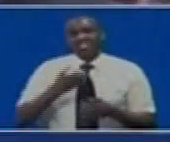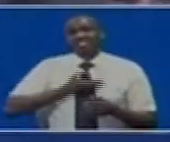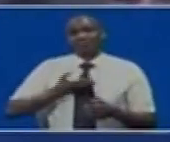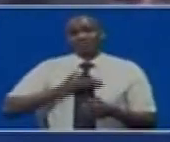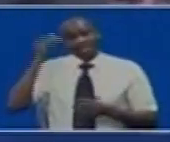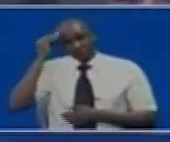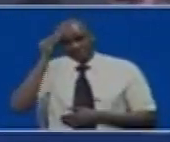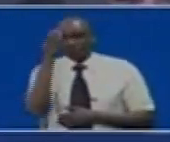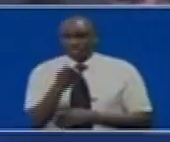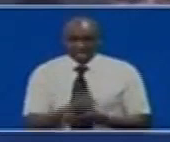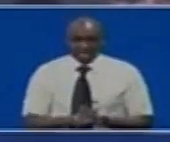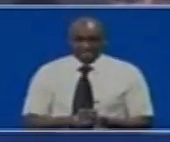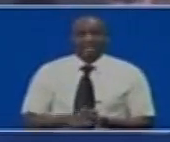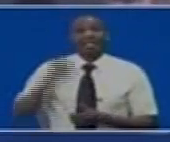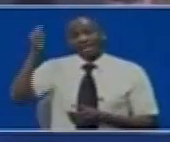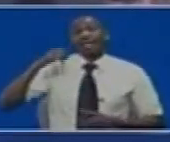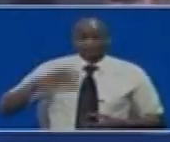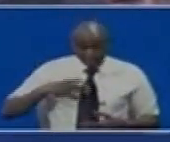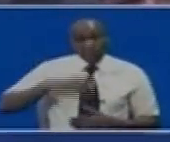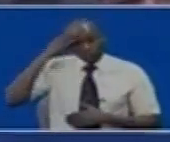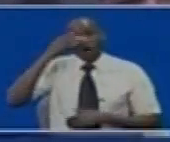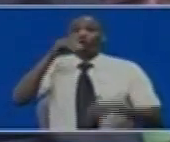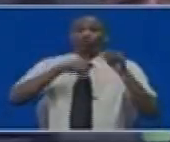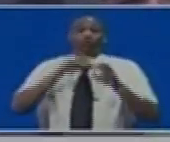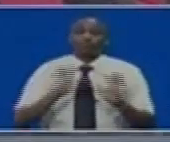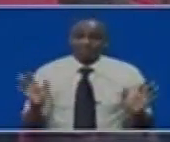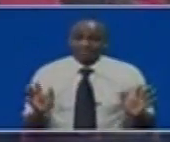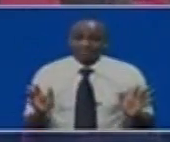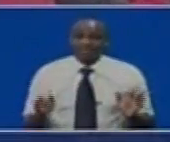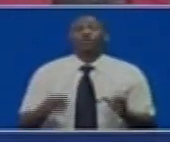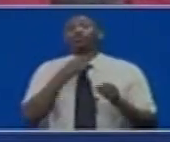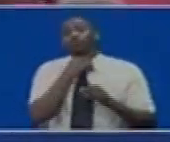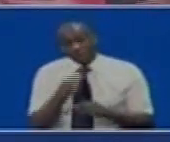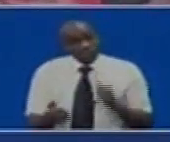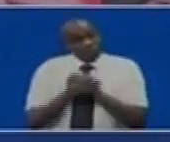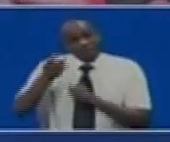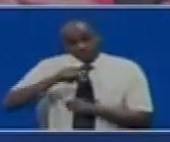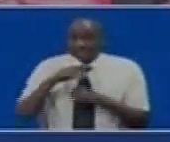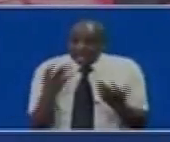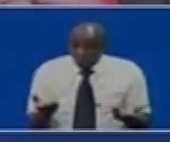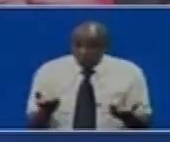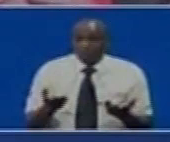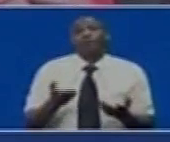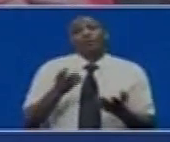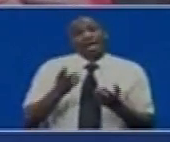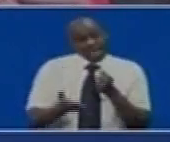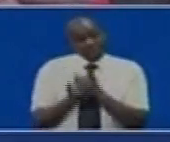na jinsi ya kupiga. Wakenya wanajua kupiga kura. Mkitaka kutusaidia, help